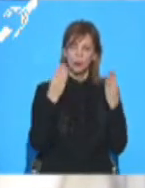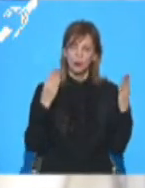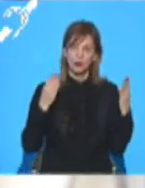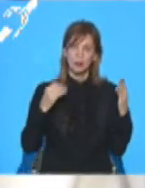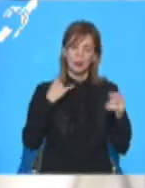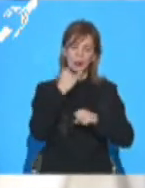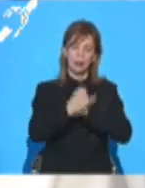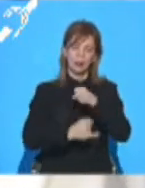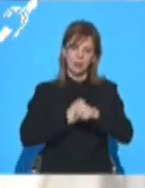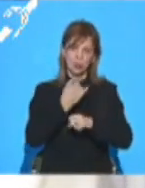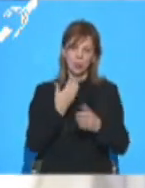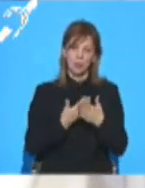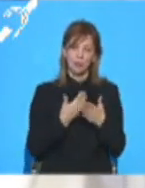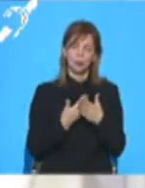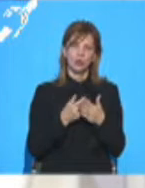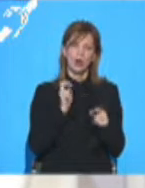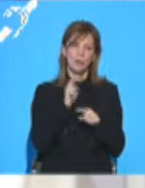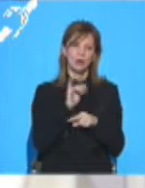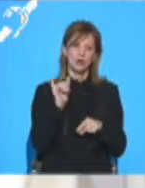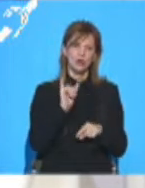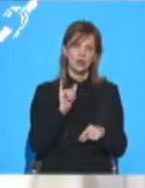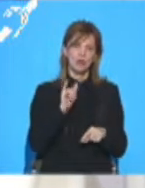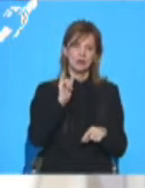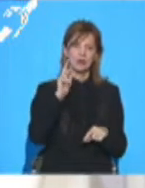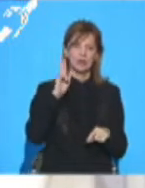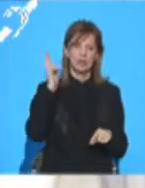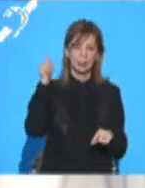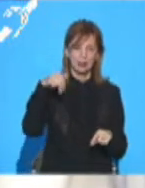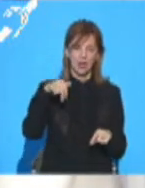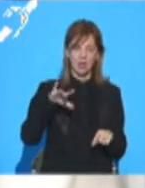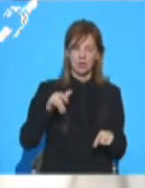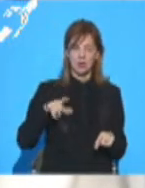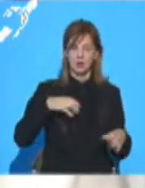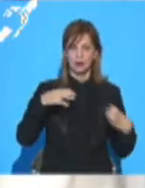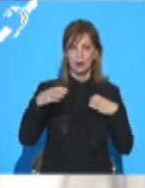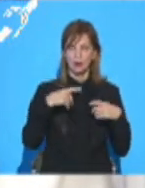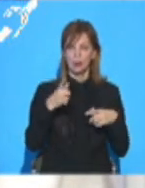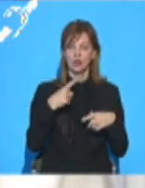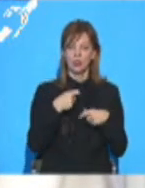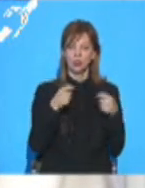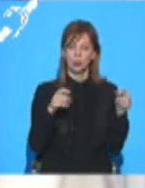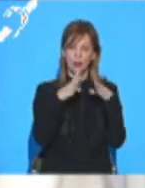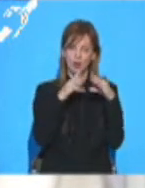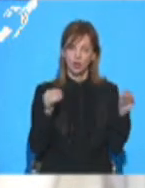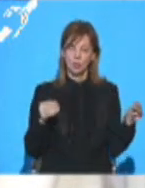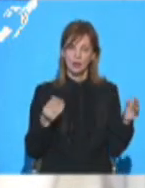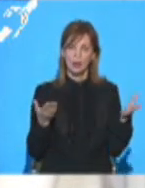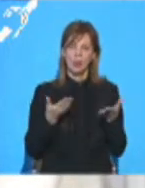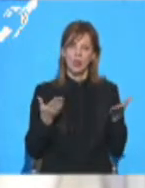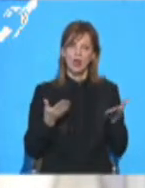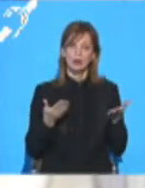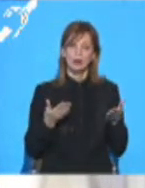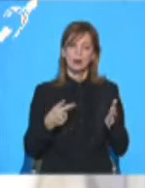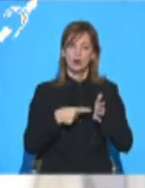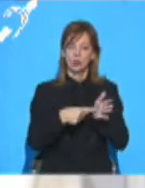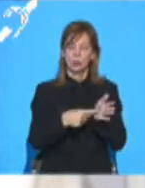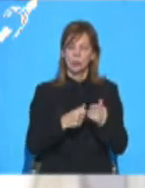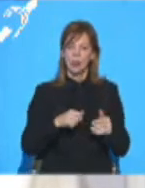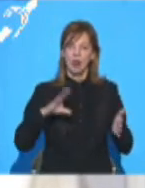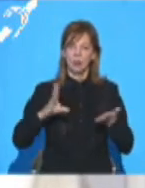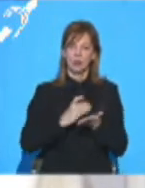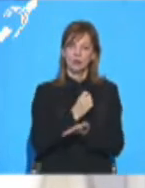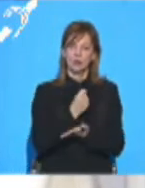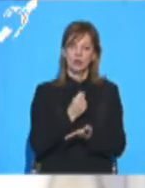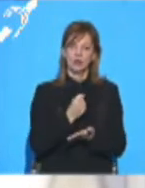avem participare inclusiv din Iran. Și sunt artiști din toată țara, artiști pe care, iată, au